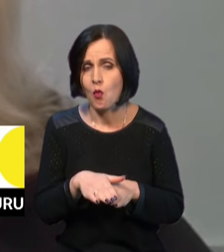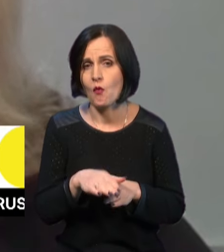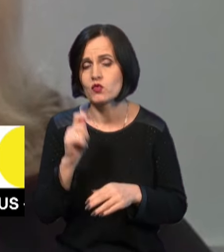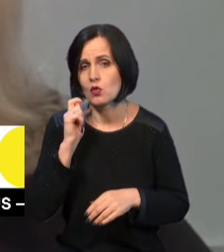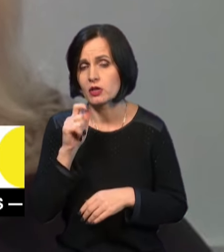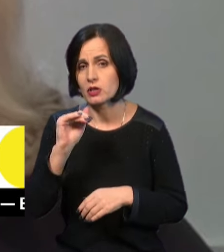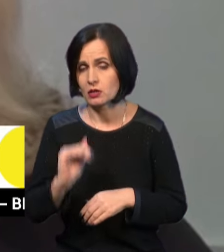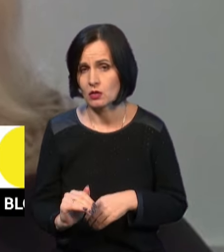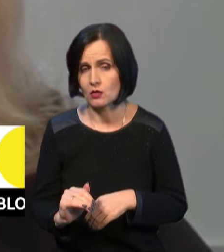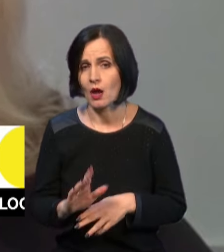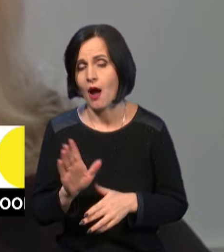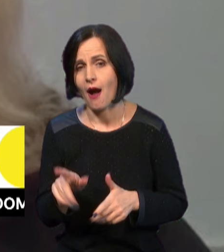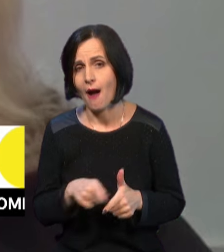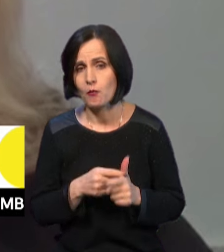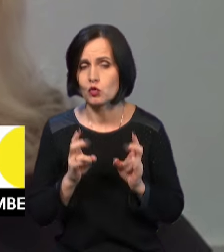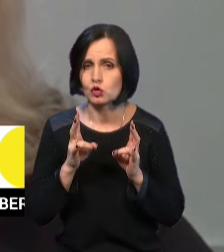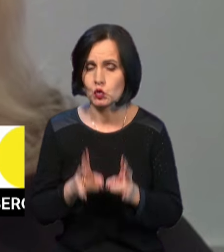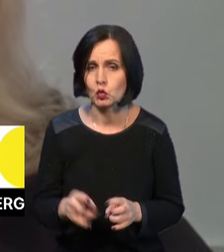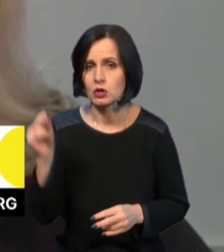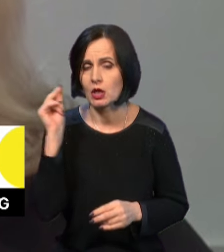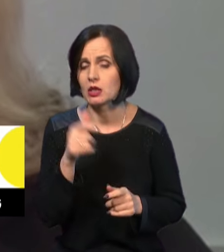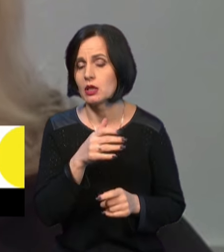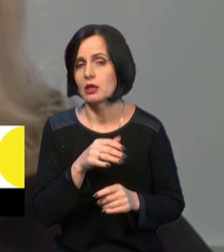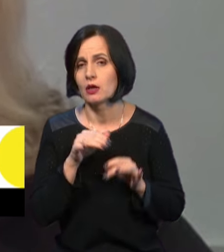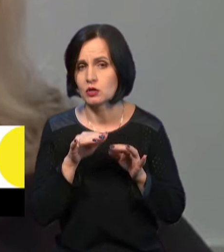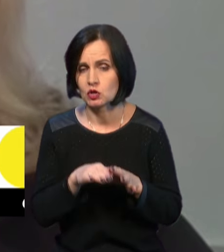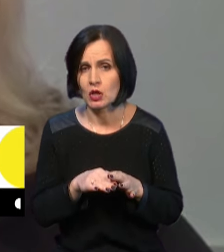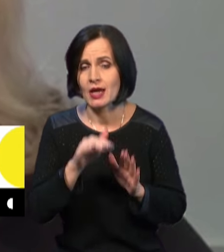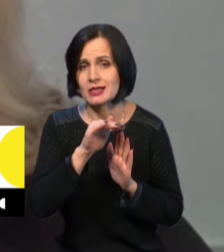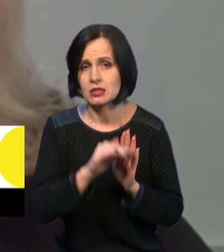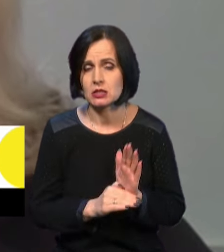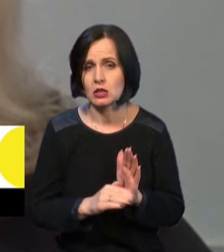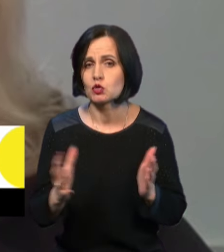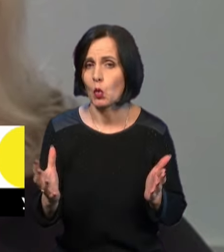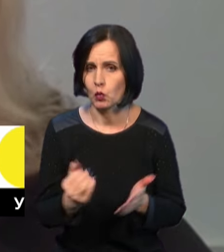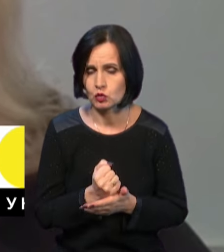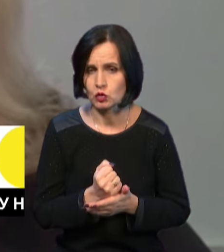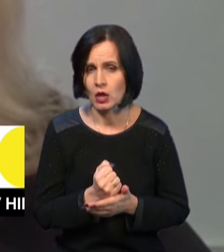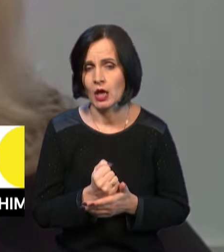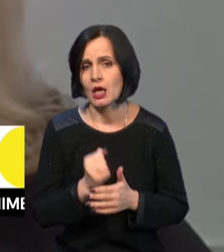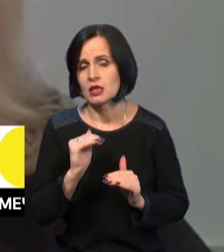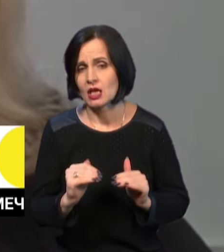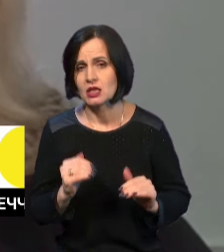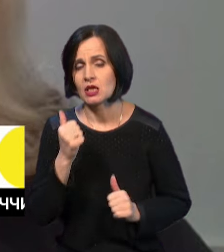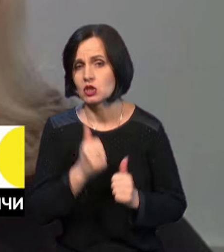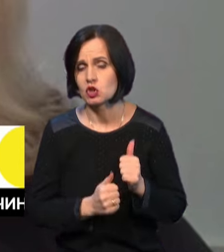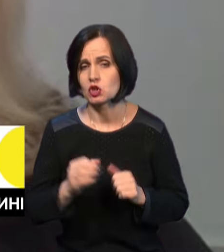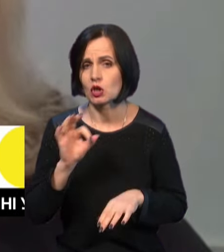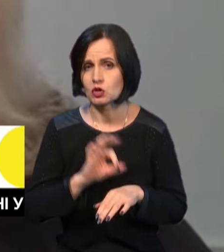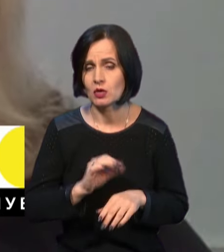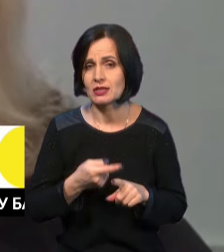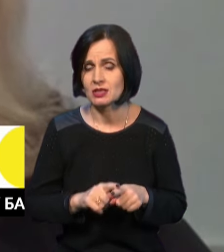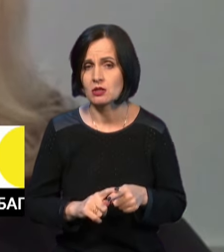буде шкодити навчальному процесу, буде знижуватись успішність, дитина буде часто хворіти, і це буде взаємо